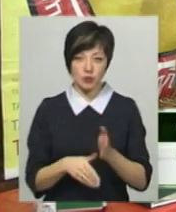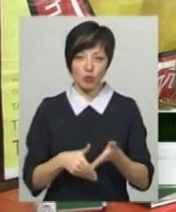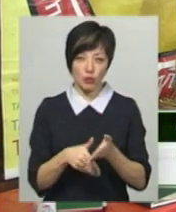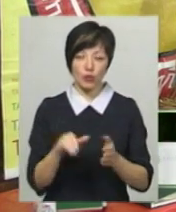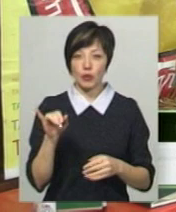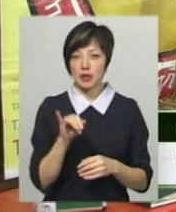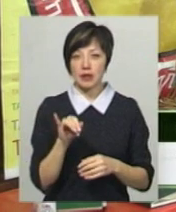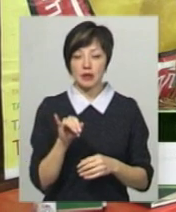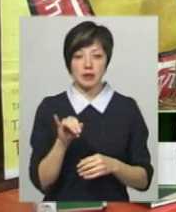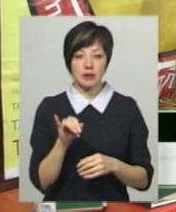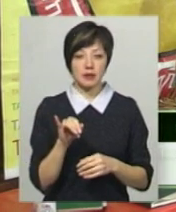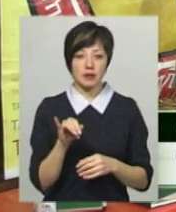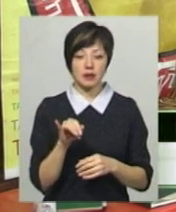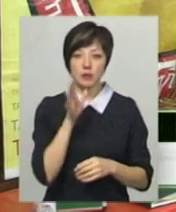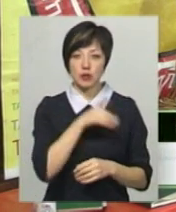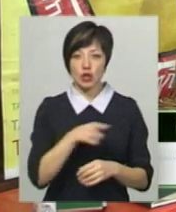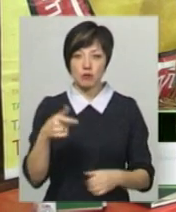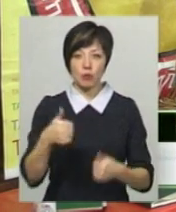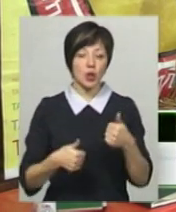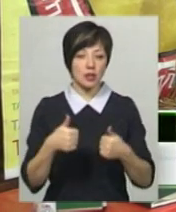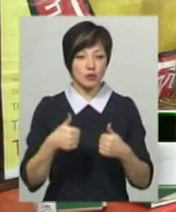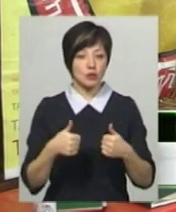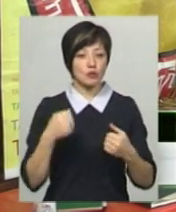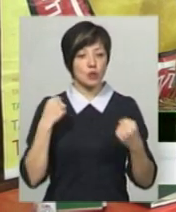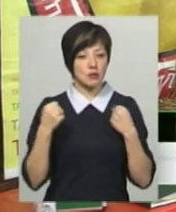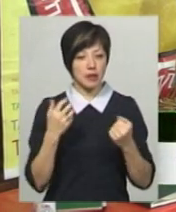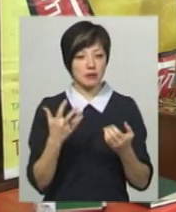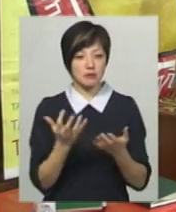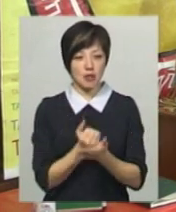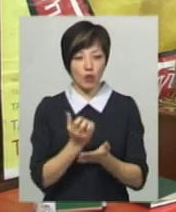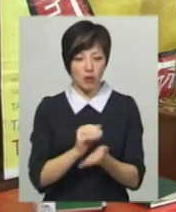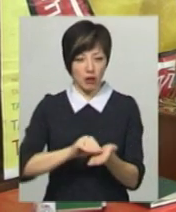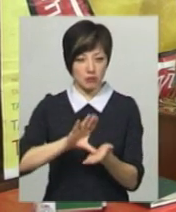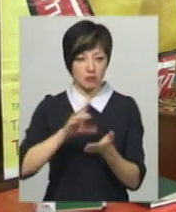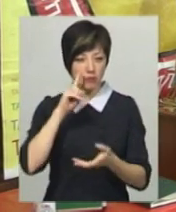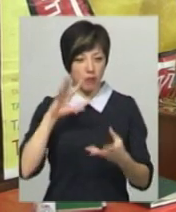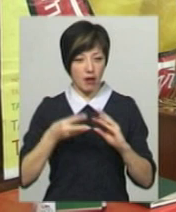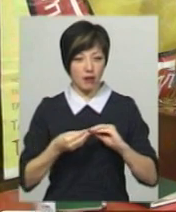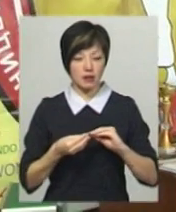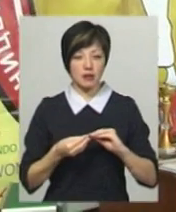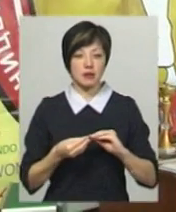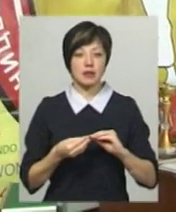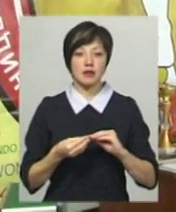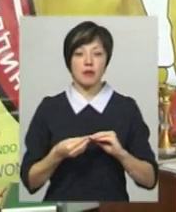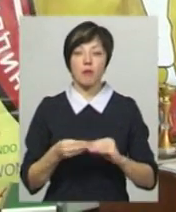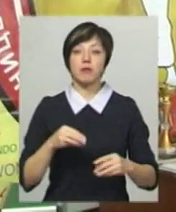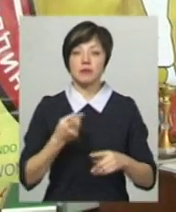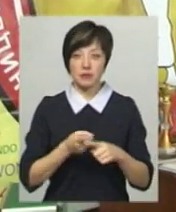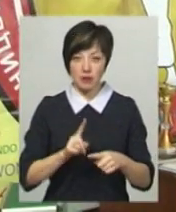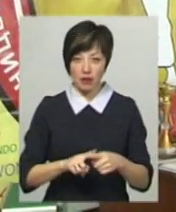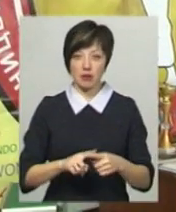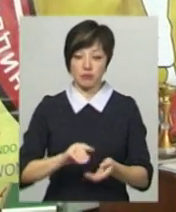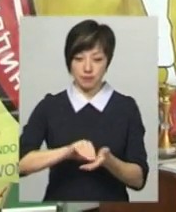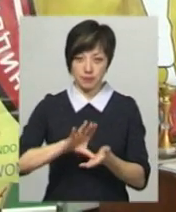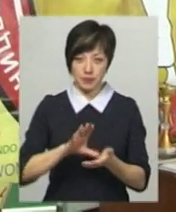які, скажімо так, під час поєдинку спортсмен заробляє бали певної сили. По результатах